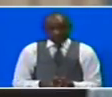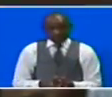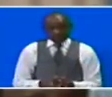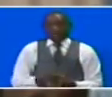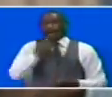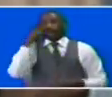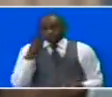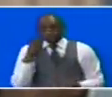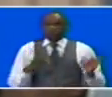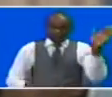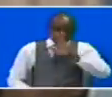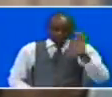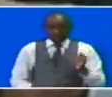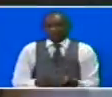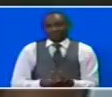Kalonzo Musyoka.